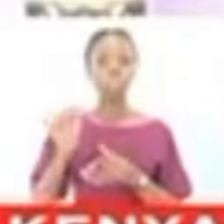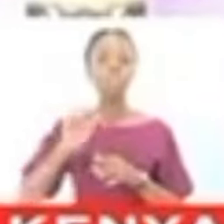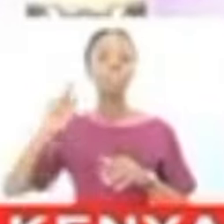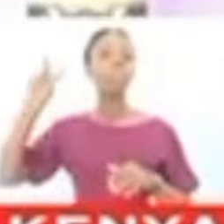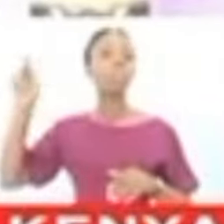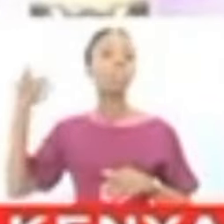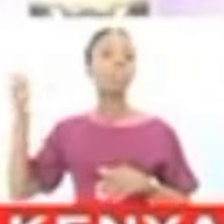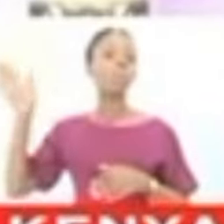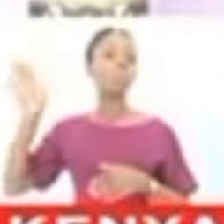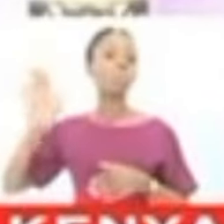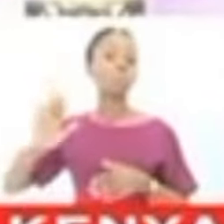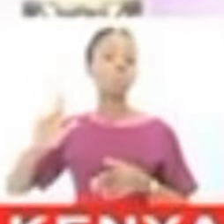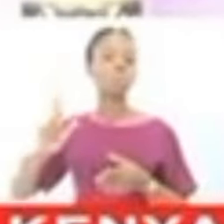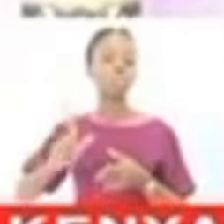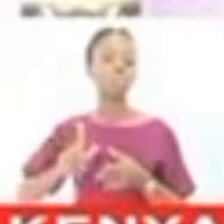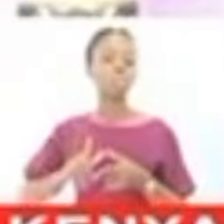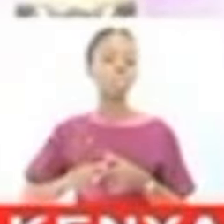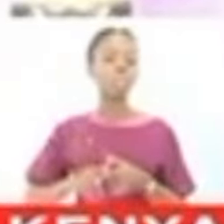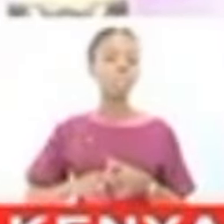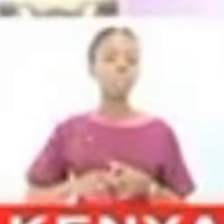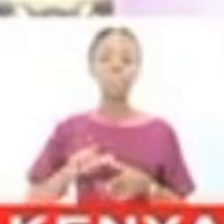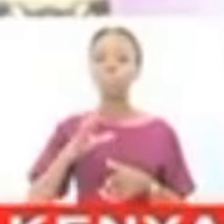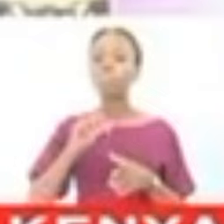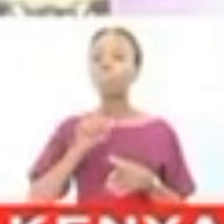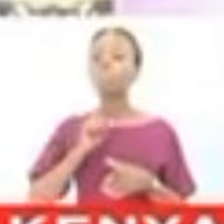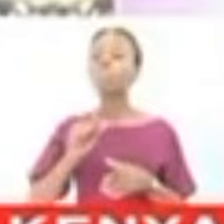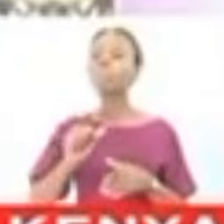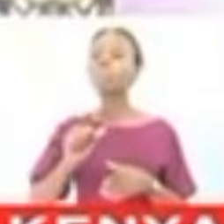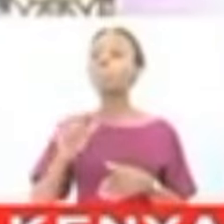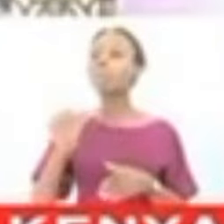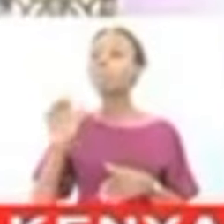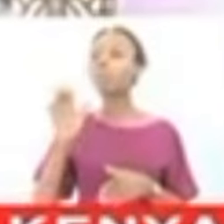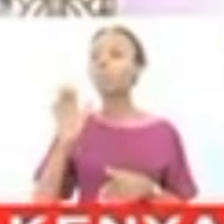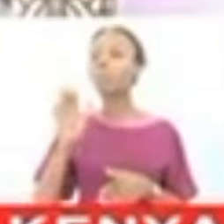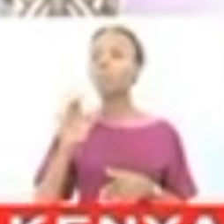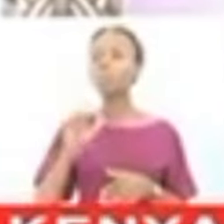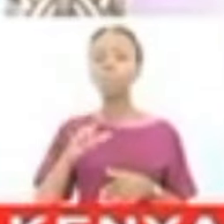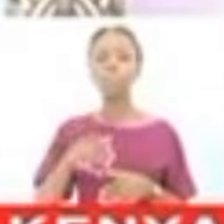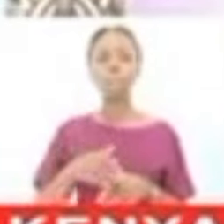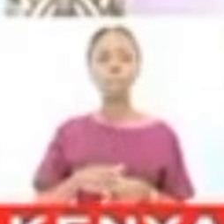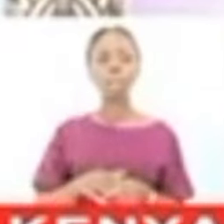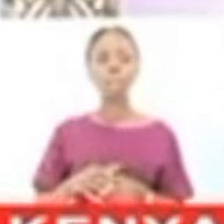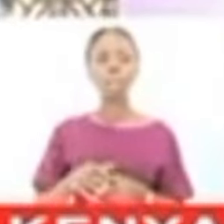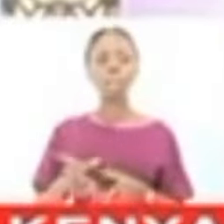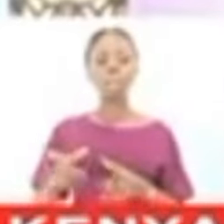Nilisema Kenya nitakuonyesha kisogo na nitakufungia macho,